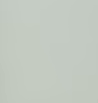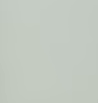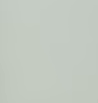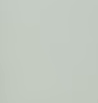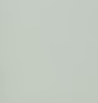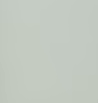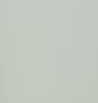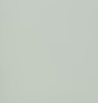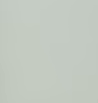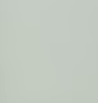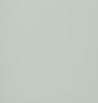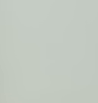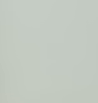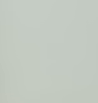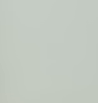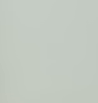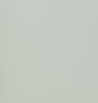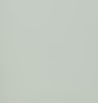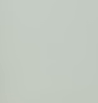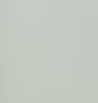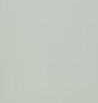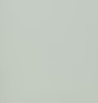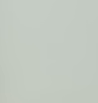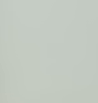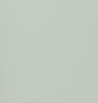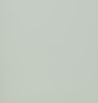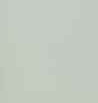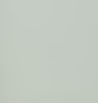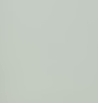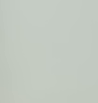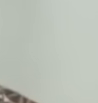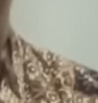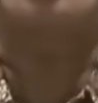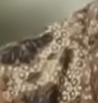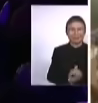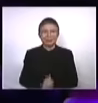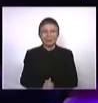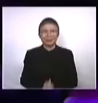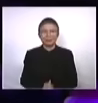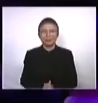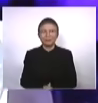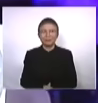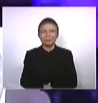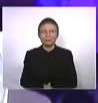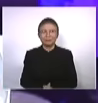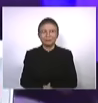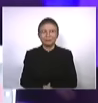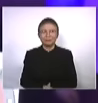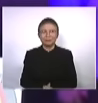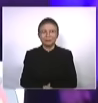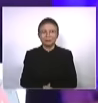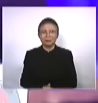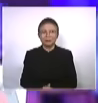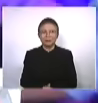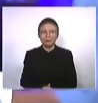memang bahasa anak sekarang mungkin Gibran itu ya attacking dan apa eh gaspol gitu langsung